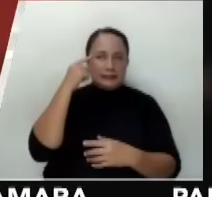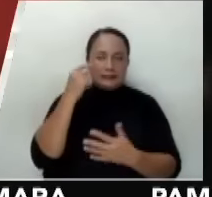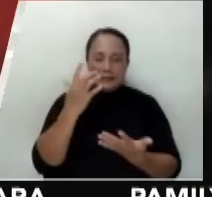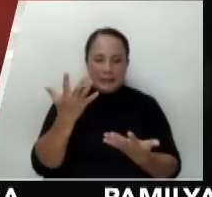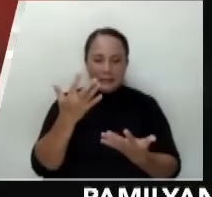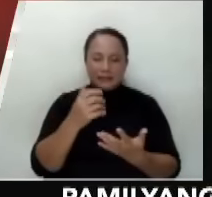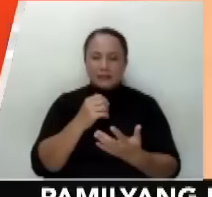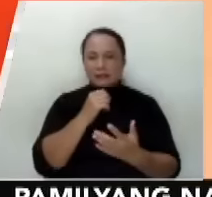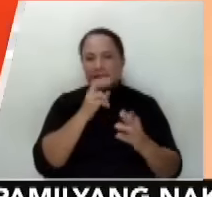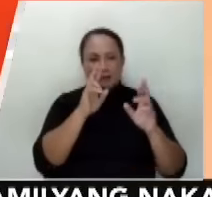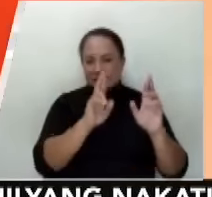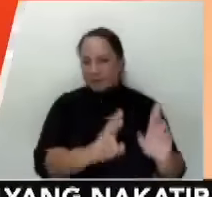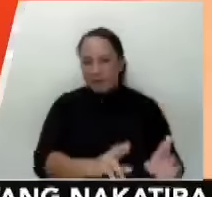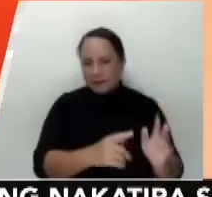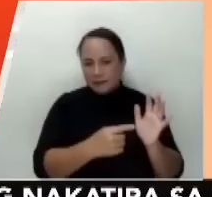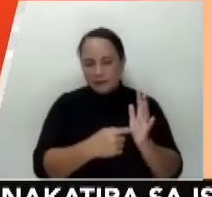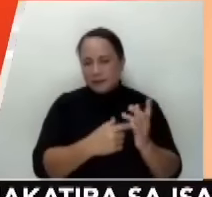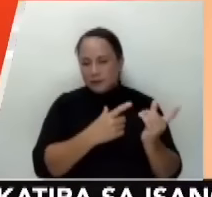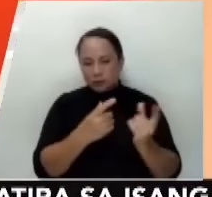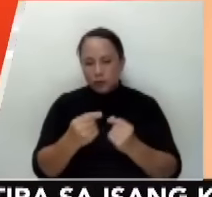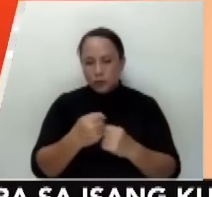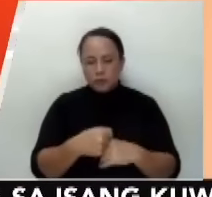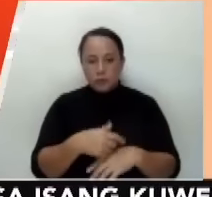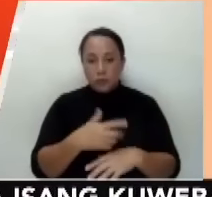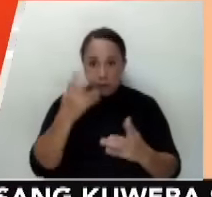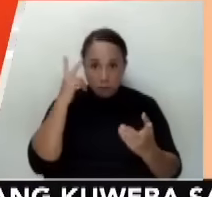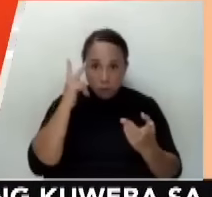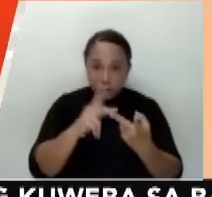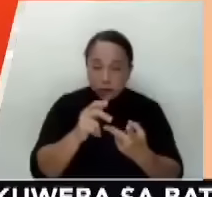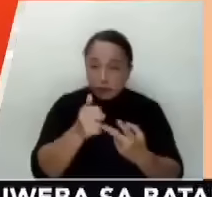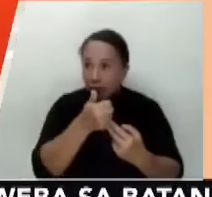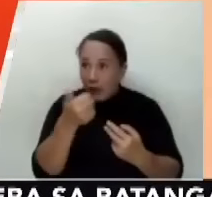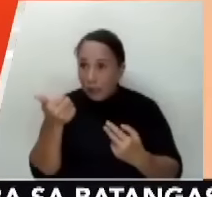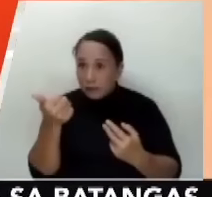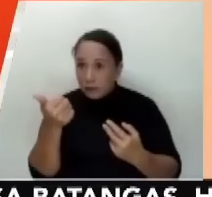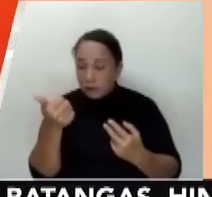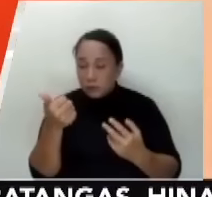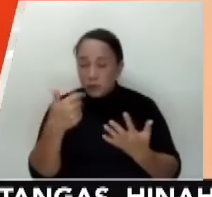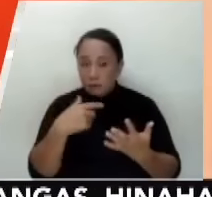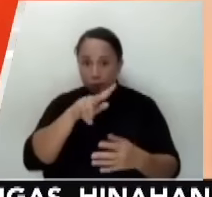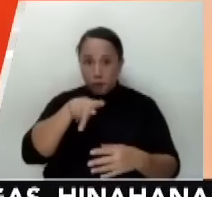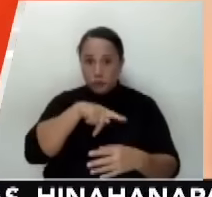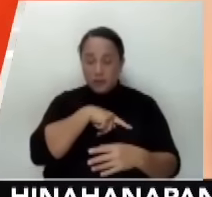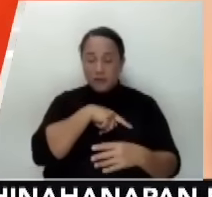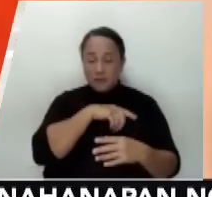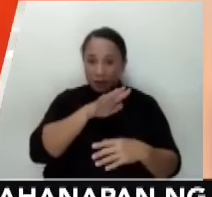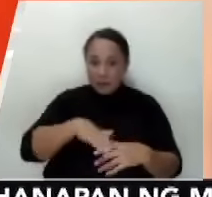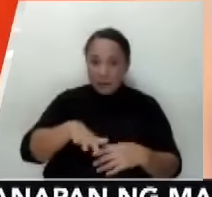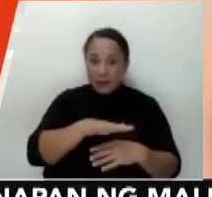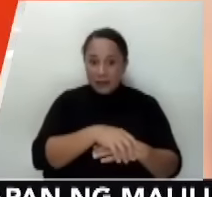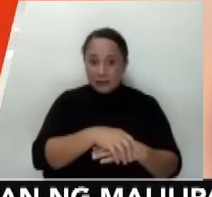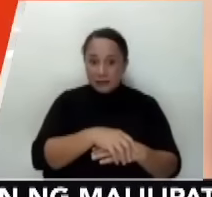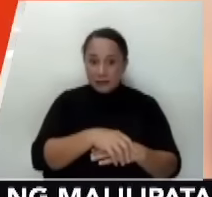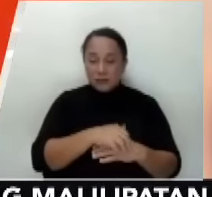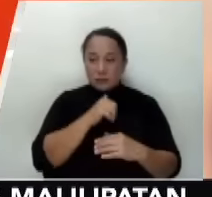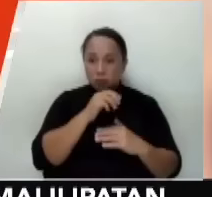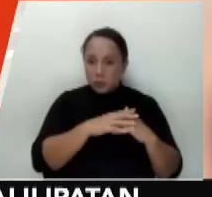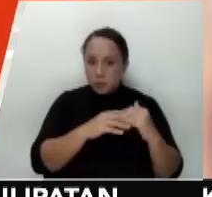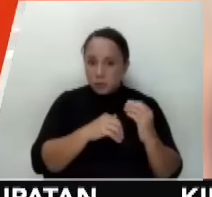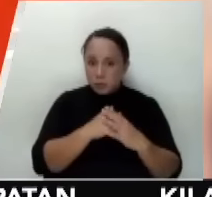ang kanyang ginawa. Wala raw siyang intensyong manghimasok sa personal space o gawing uncomfortable ang